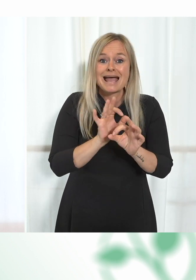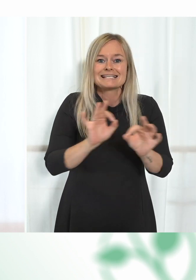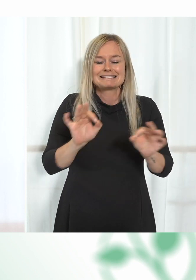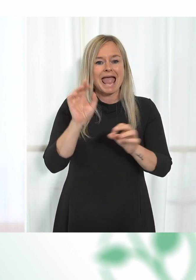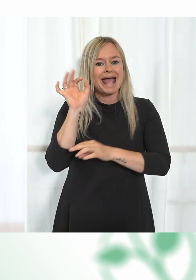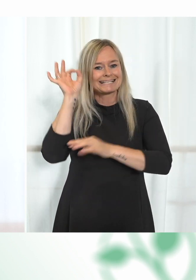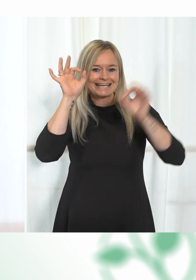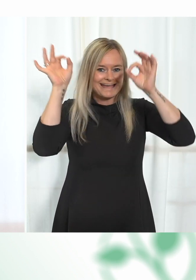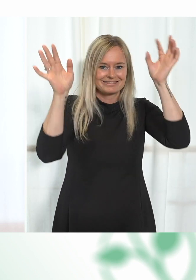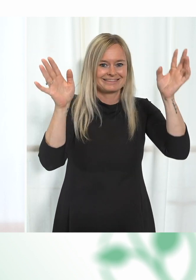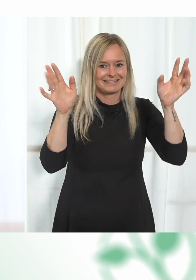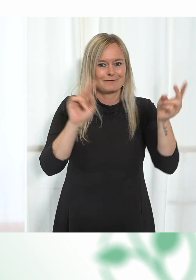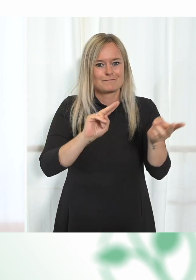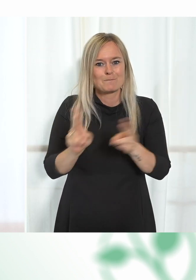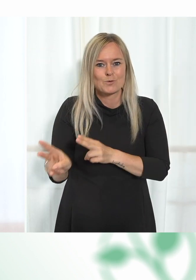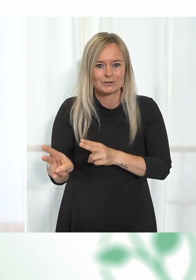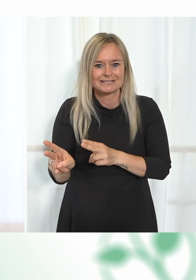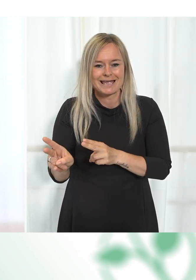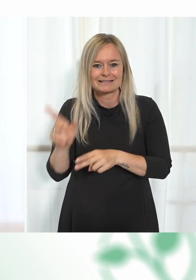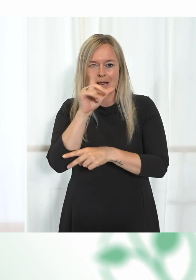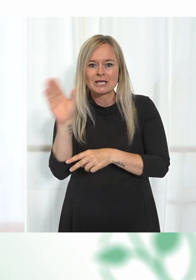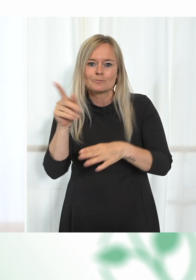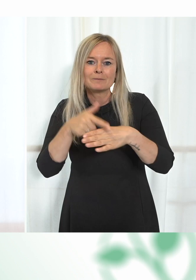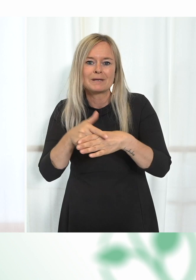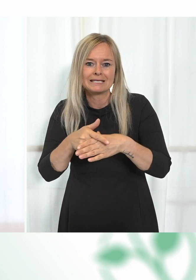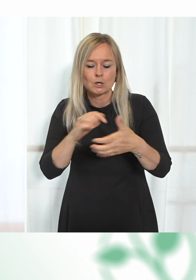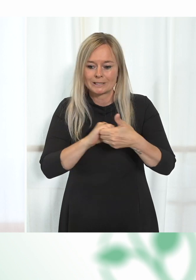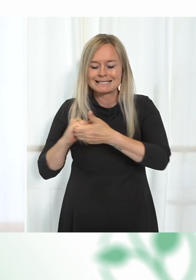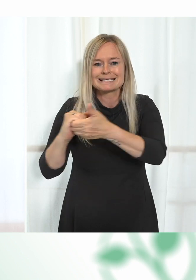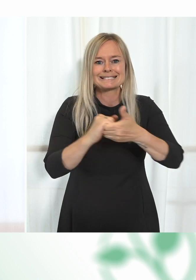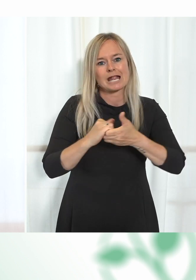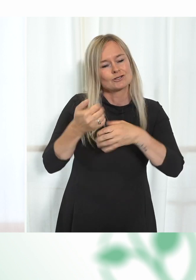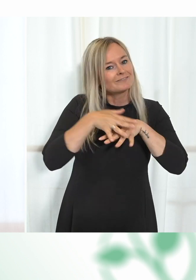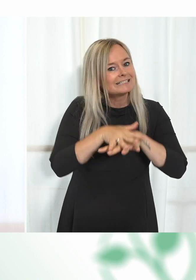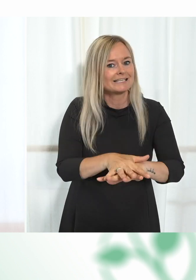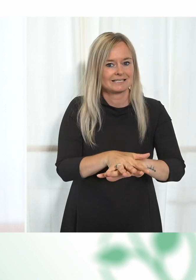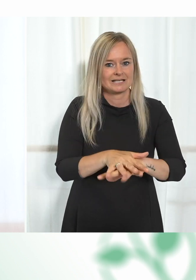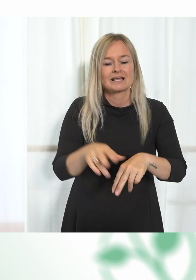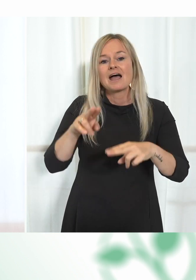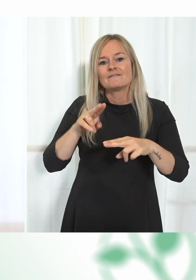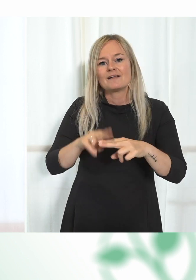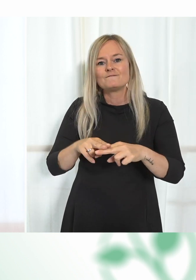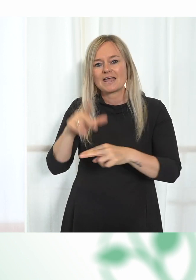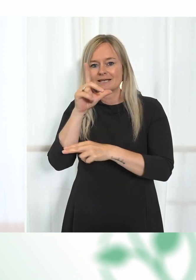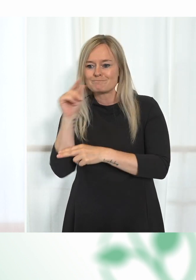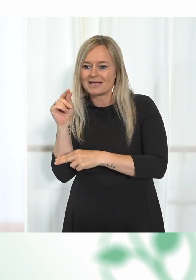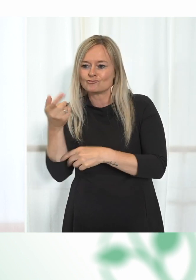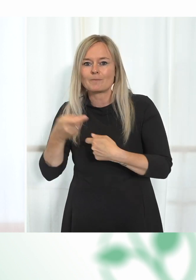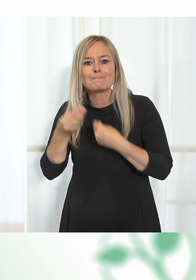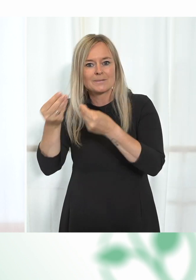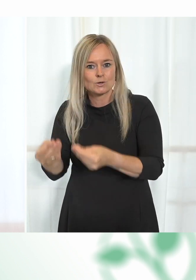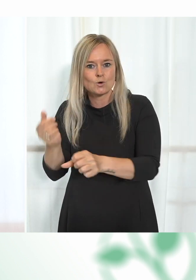Möglichkeiten, Menschen mit Behinderung in die Gesellschaft zu integrieren. Weil wenn Sie einem Menschen Arbeit geben, dann ist er in der Gesellschaft integriert und kann